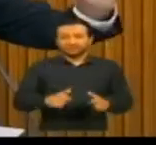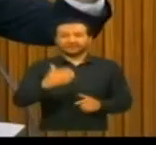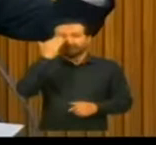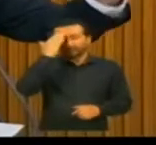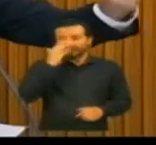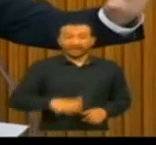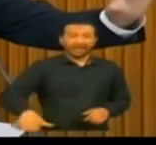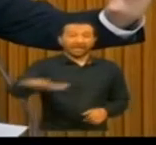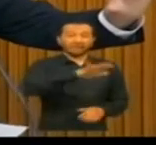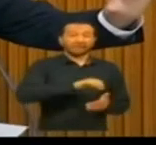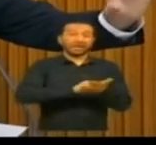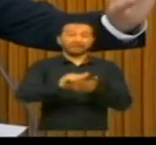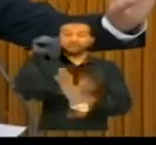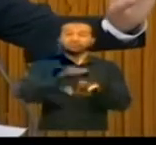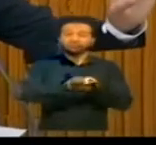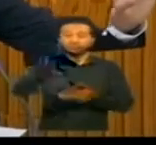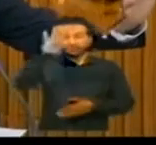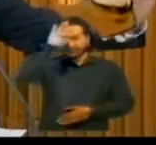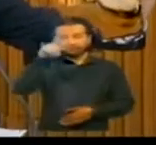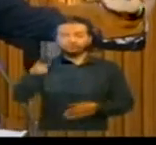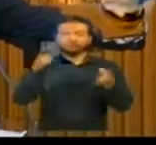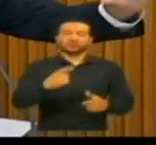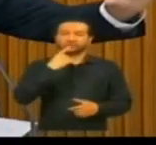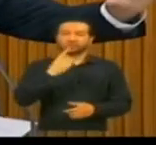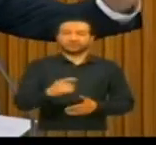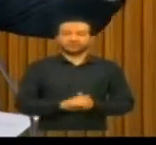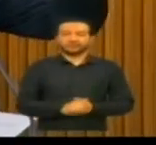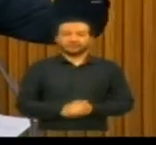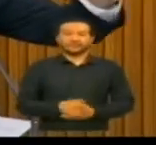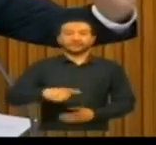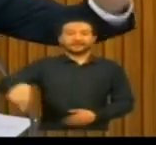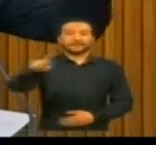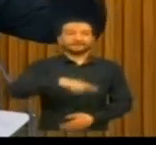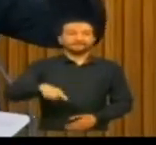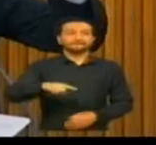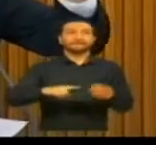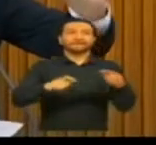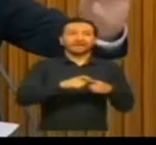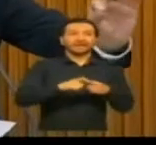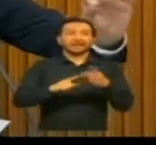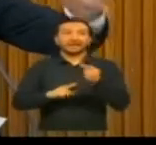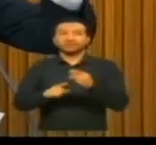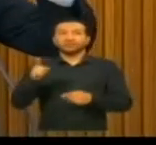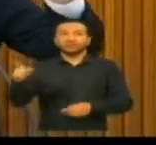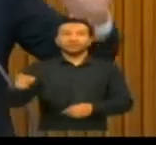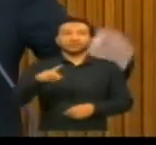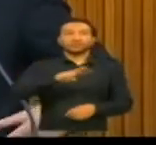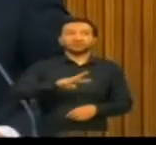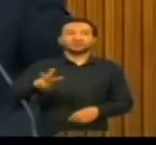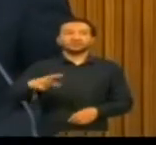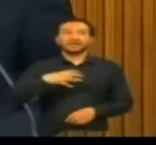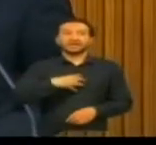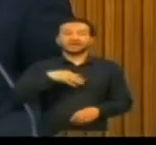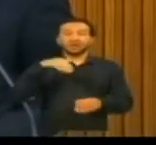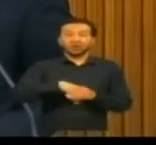yükümlülüğünüz ve fakir mahallelerinde yaşayan İstanbullulara sesleniyorum. Sizin Ekrem İmamoğlu'na 23 Haziran'da